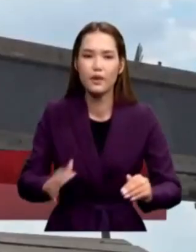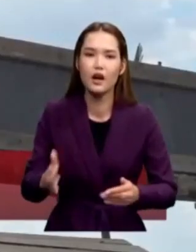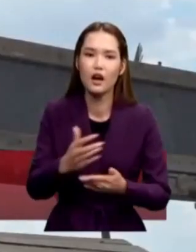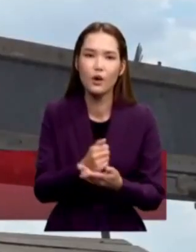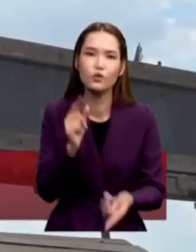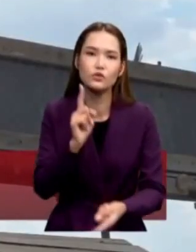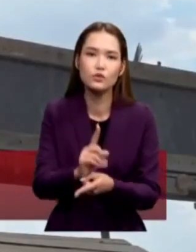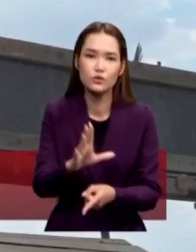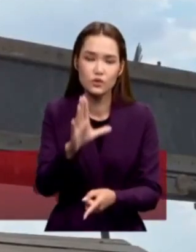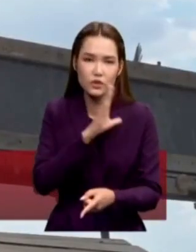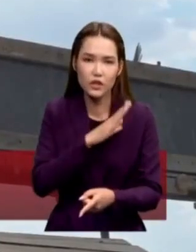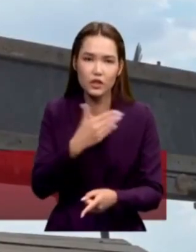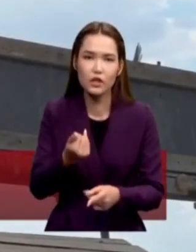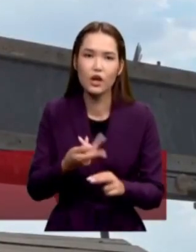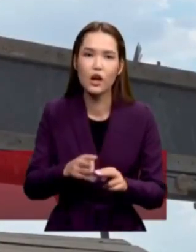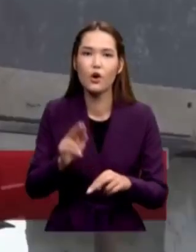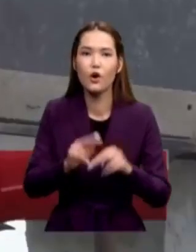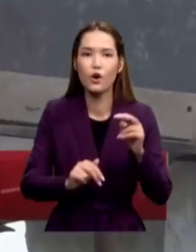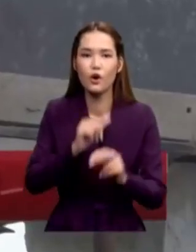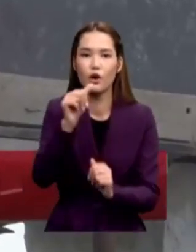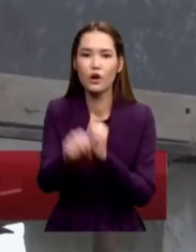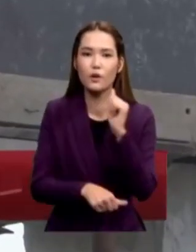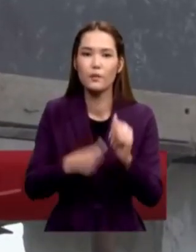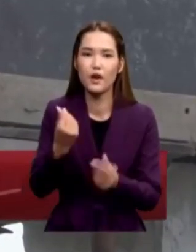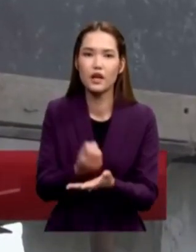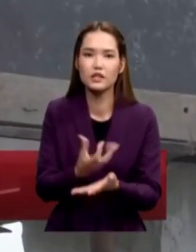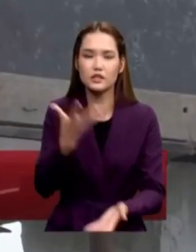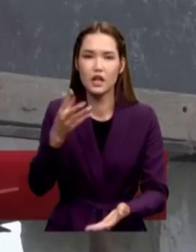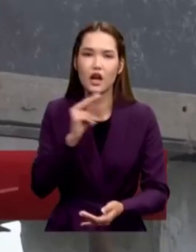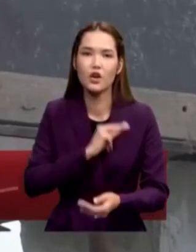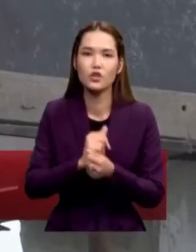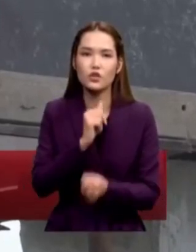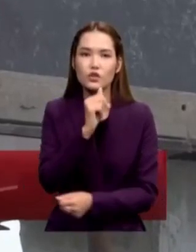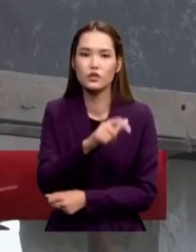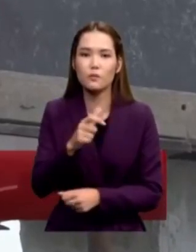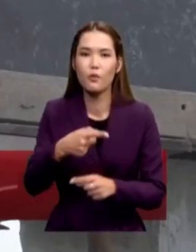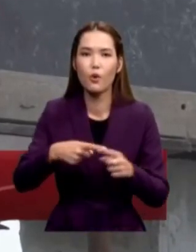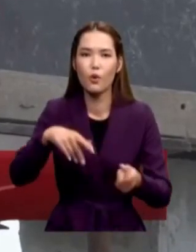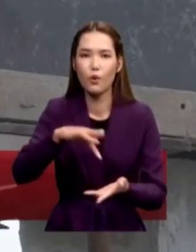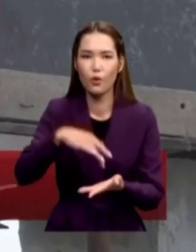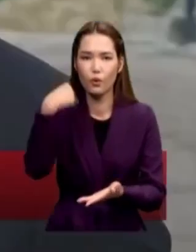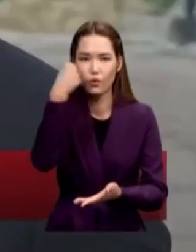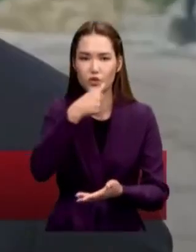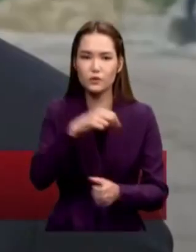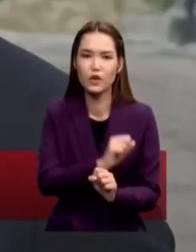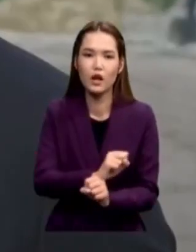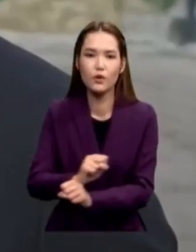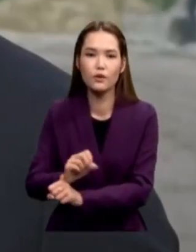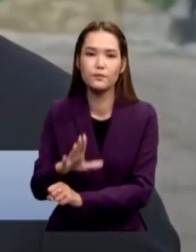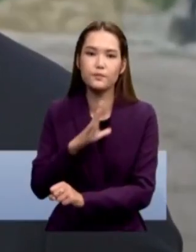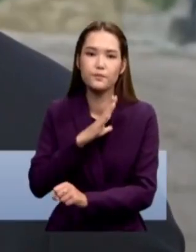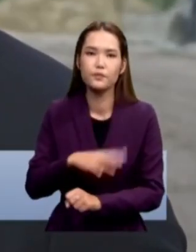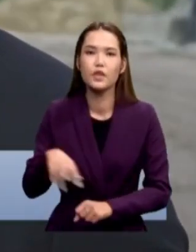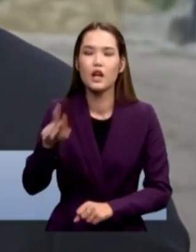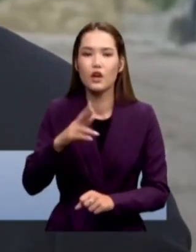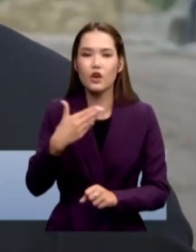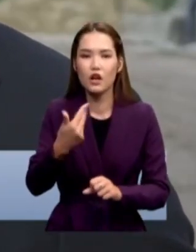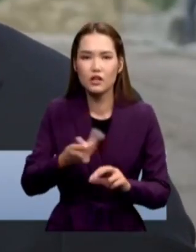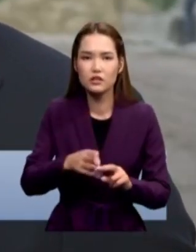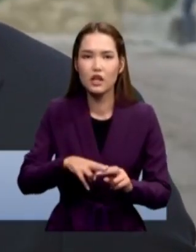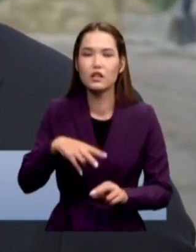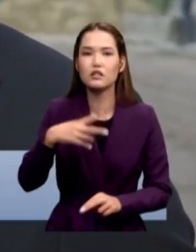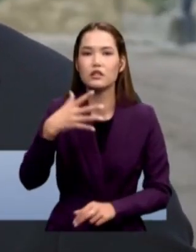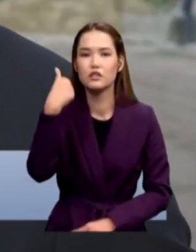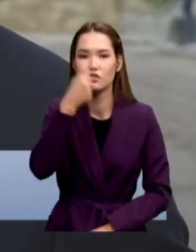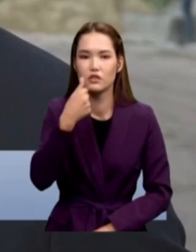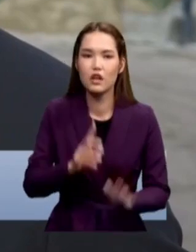еді. Алайда құрылыс материалдары қымбаттап, мердігер жұмысты орта жолдан тоқтатқан. Құрылыс 1992 жылдан бастап,